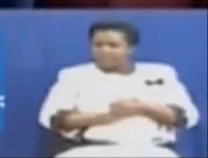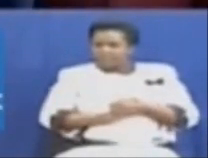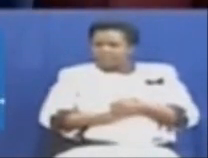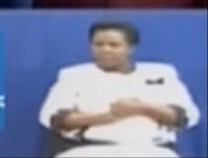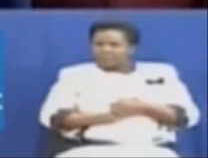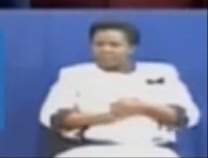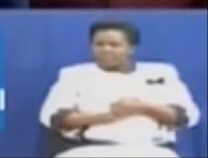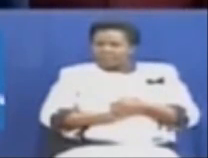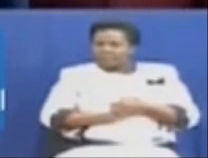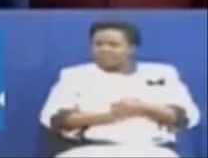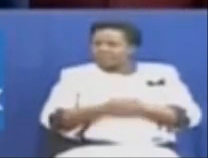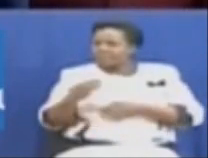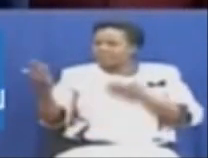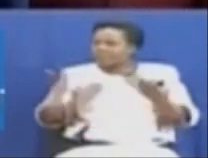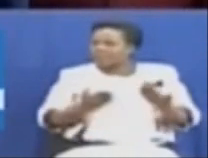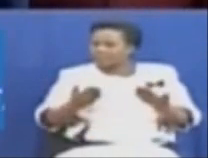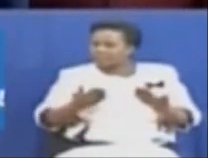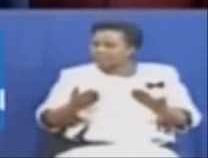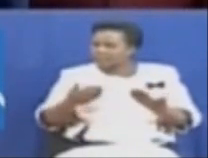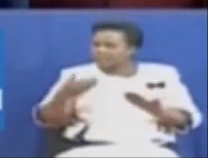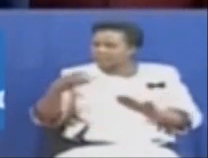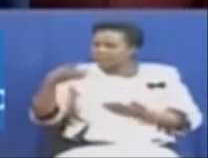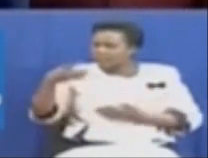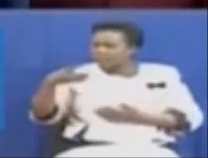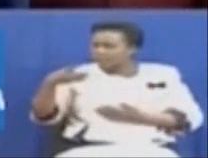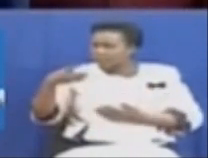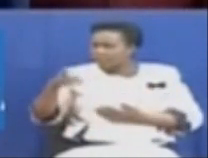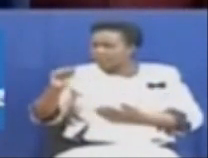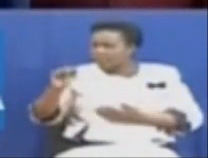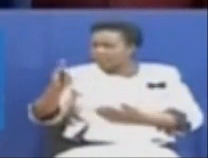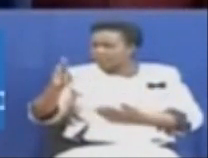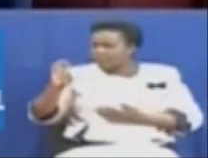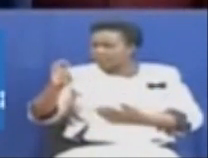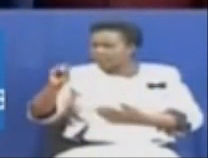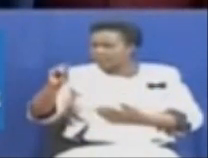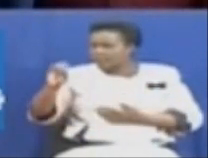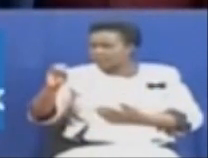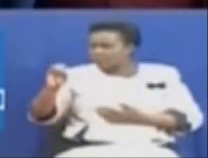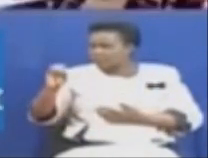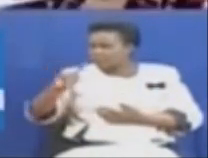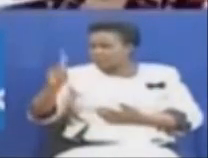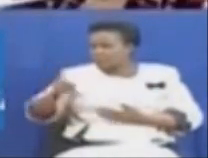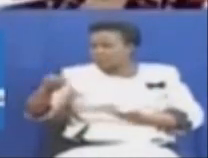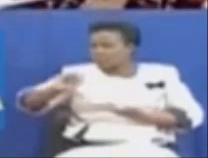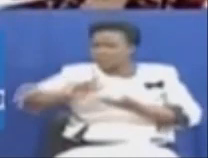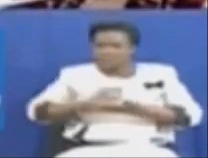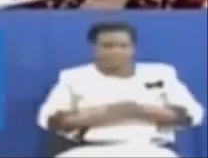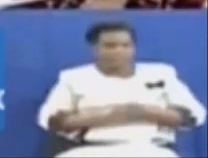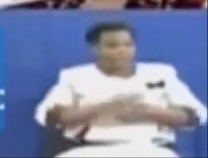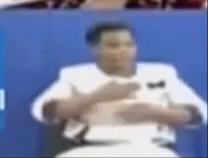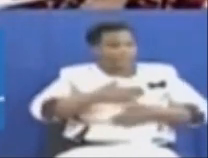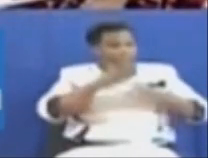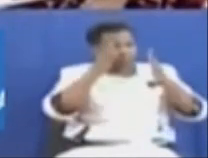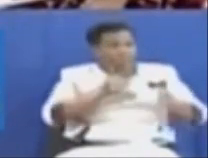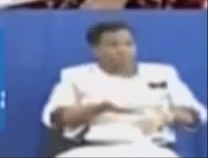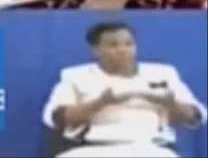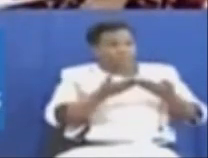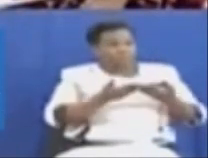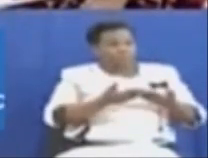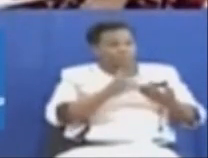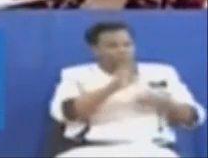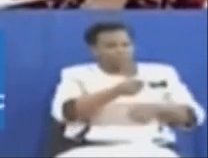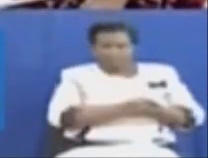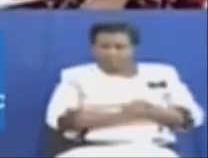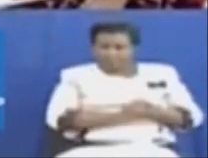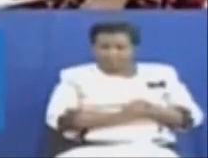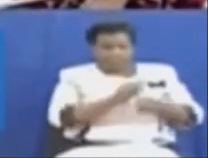Mheshimiwa Naibu Spika, kwa niaba ya Waziri wa Nchi Ofisi ya Rais TAMISEMI, naomba nijibu swali la nyongeza la Mheshimiwa Mabula kama ifuatavyo. Mheshimiwa